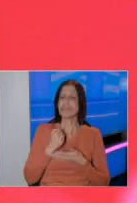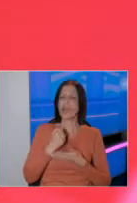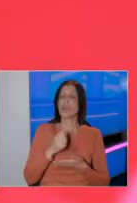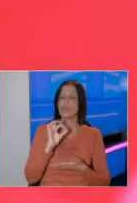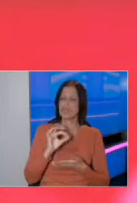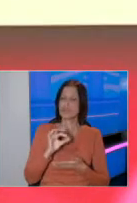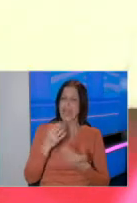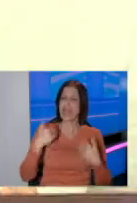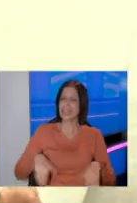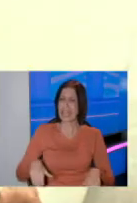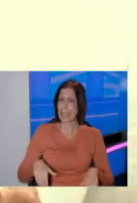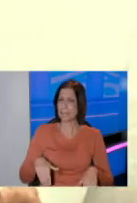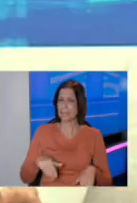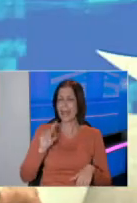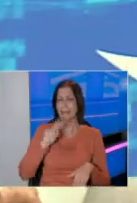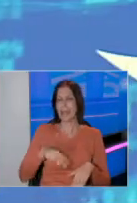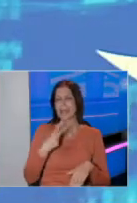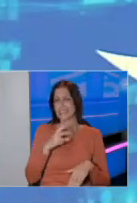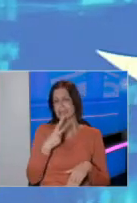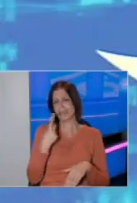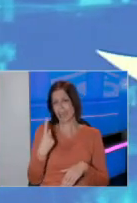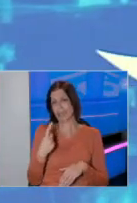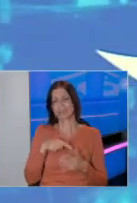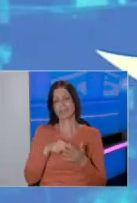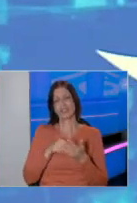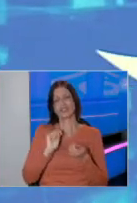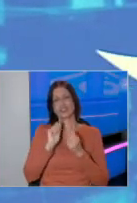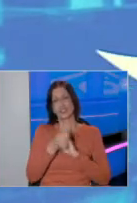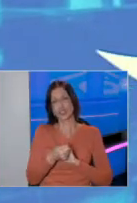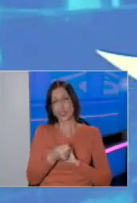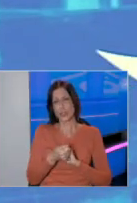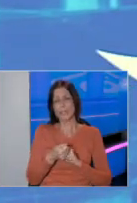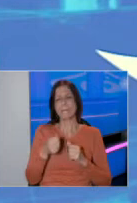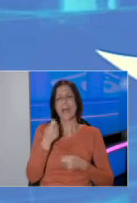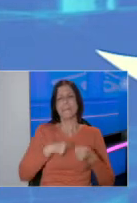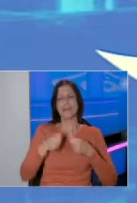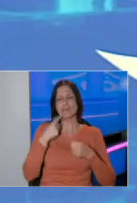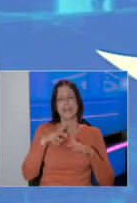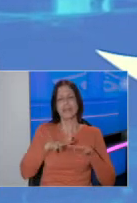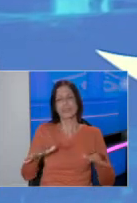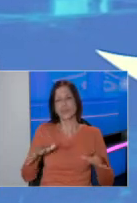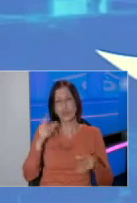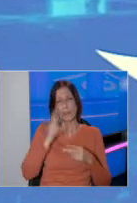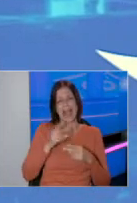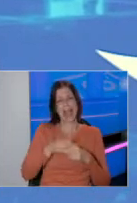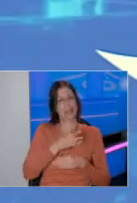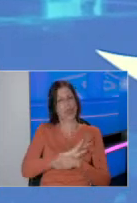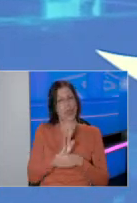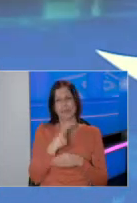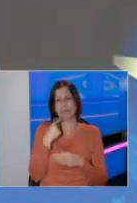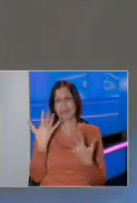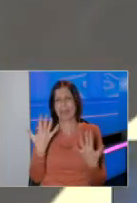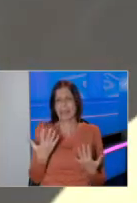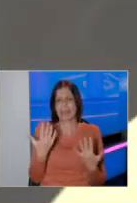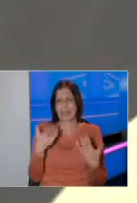2020-2021, וזאת כמובן לאור השינויים במשק הנובעים מהתפשטות מחלת הקורונה. מה זה אומר ועד כמה הנכים